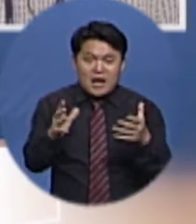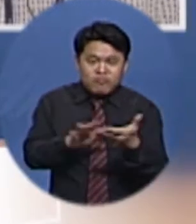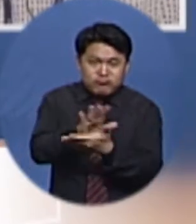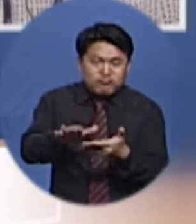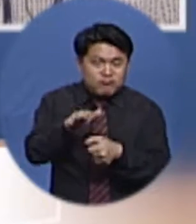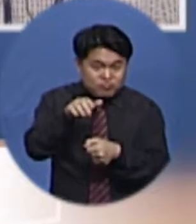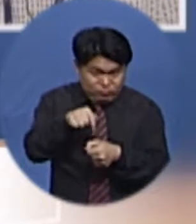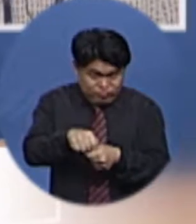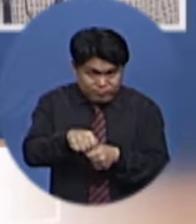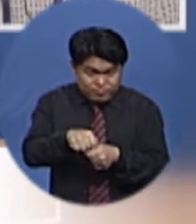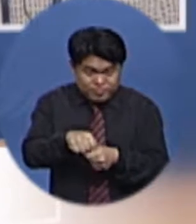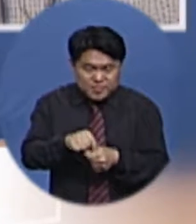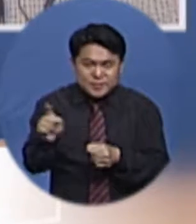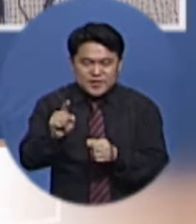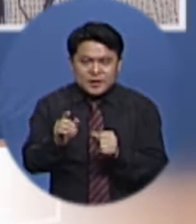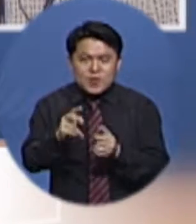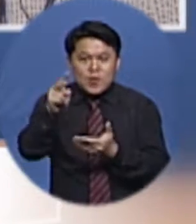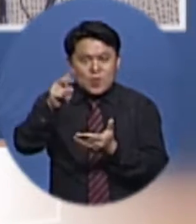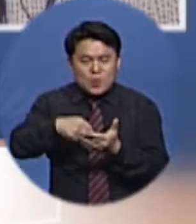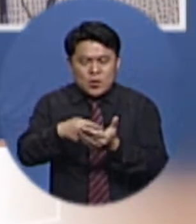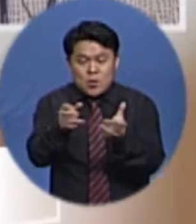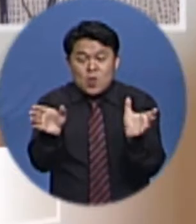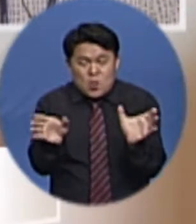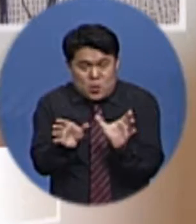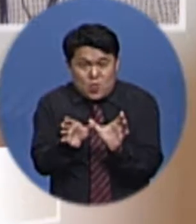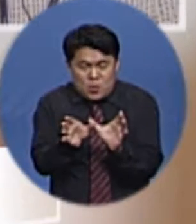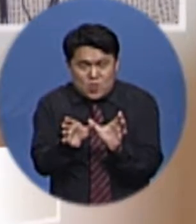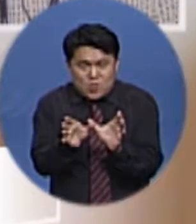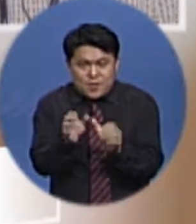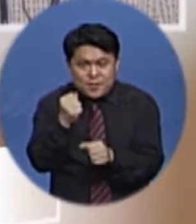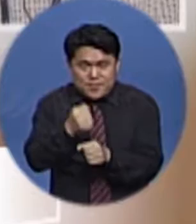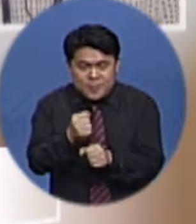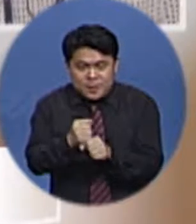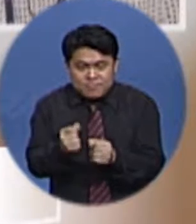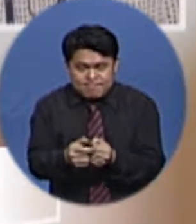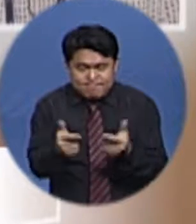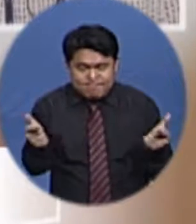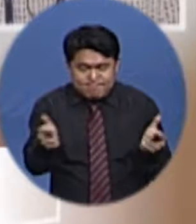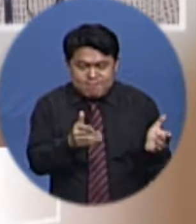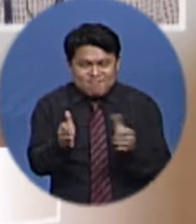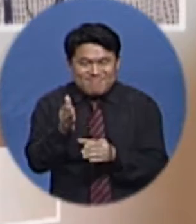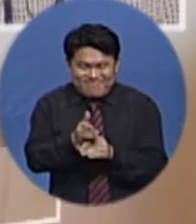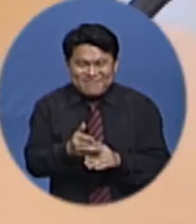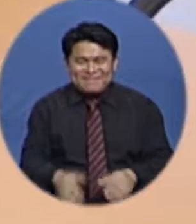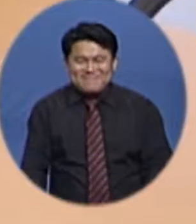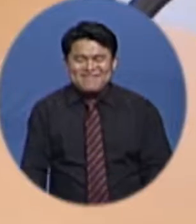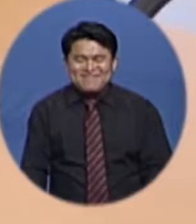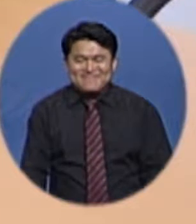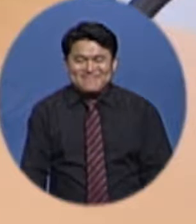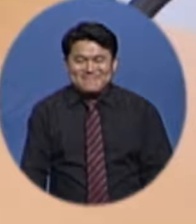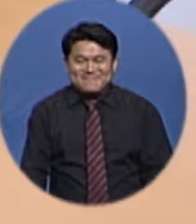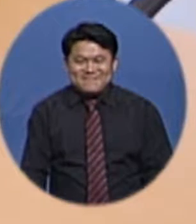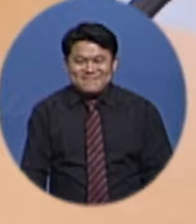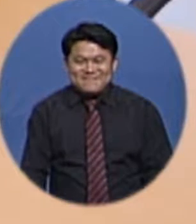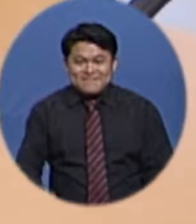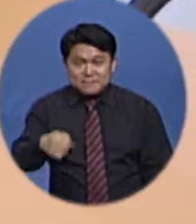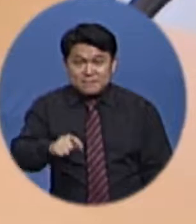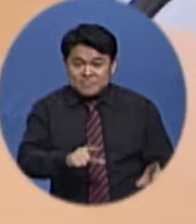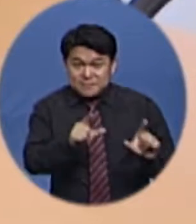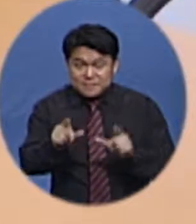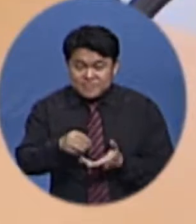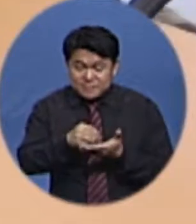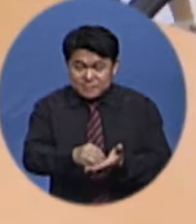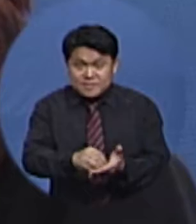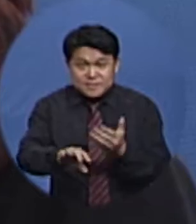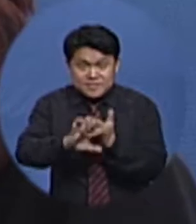그 다문화 독서 동아리 컨설팅과 그 양성을 마련하게 되었습니다. 도내 거주하는 등록